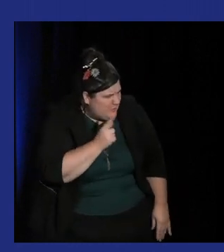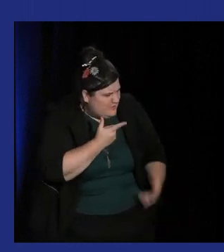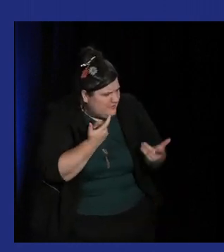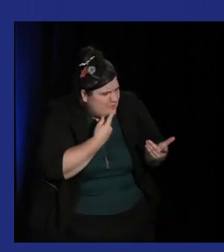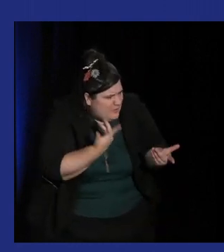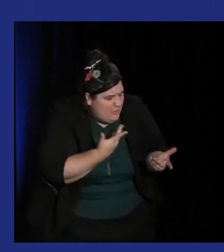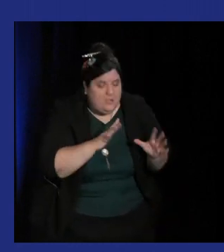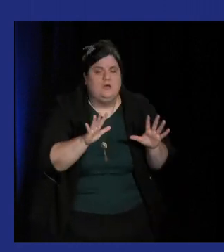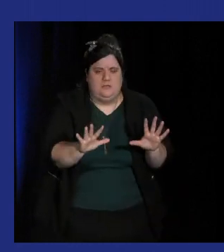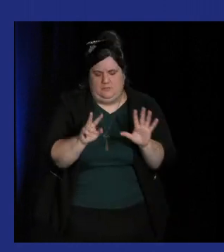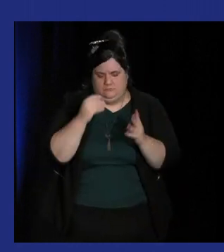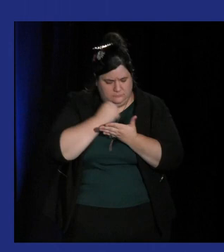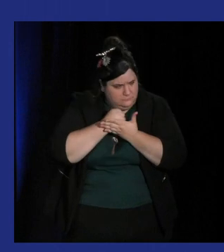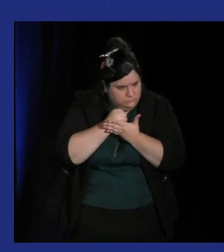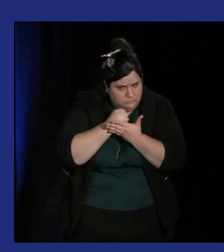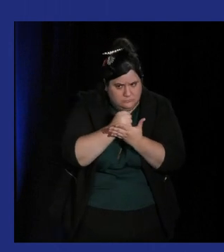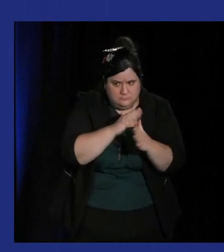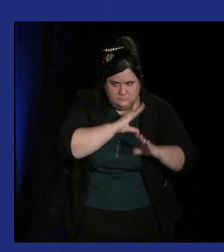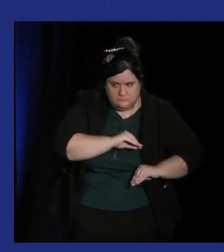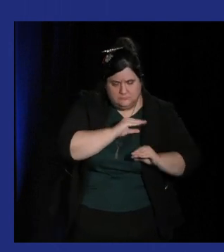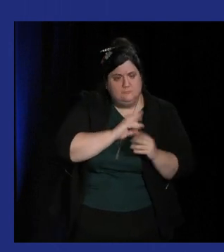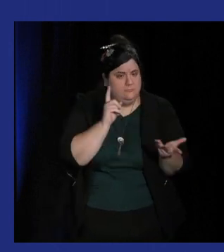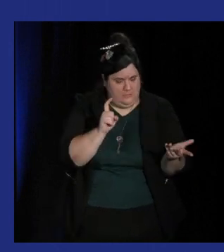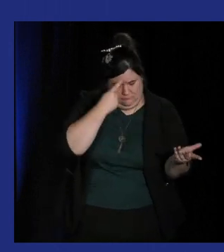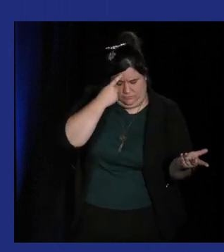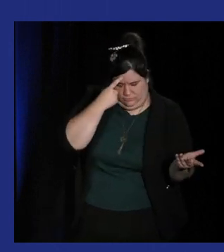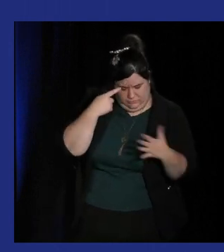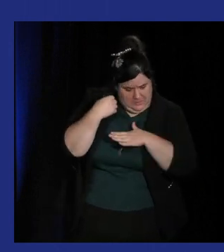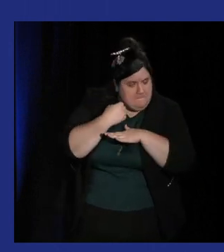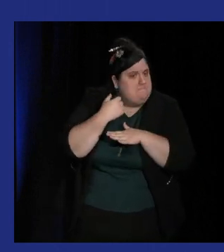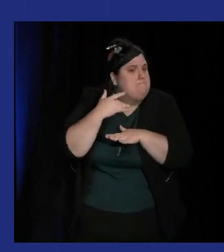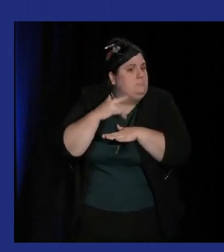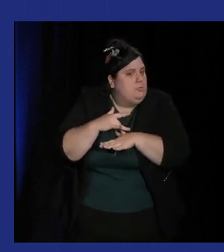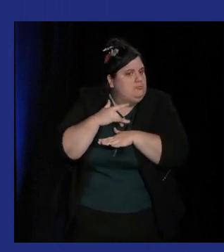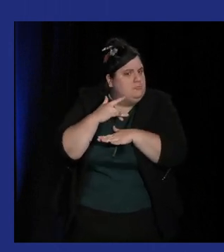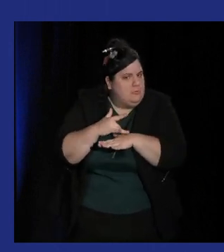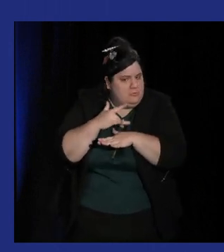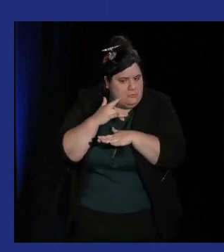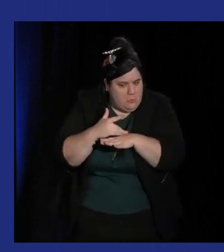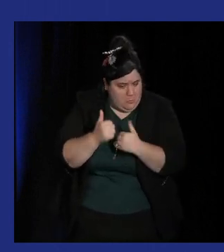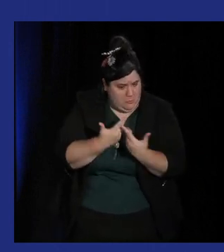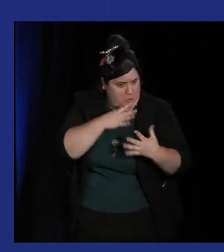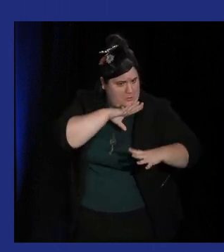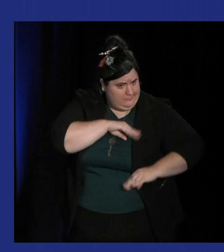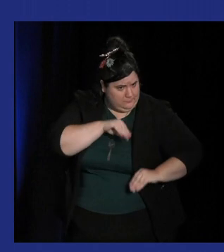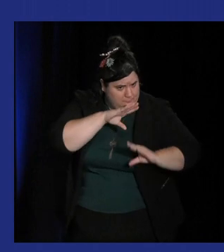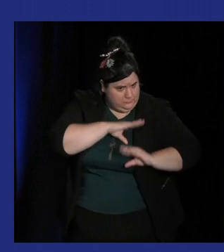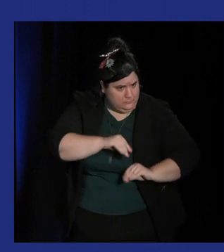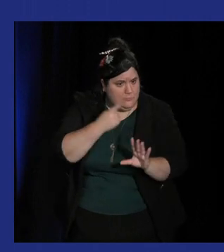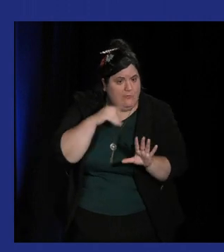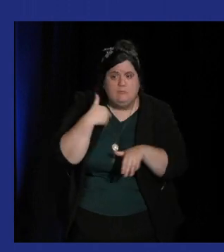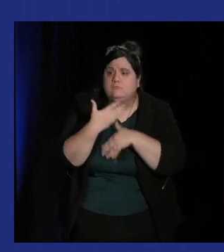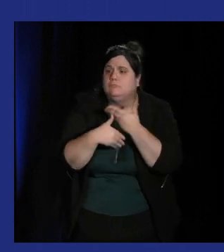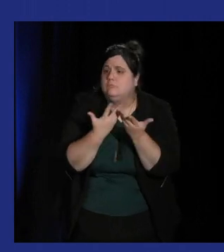ça nous permet vraiment de d'itérer et de tester plusieurs plusieurs lignes dans le jeu en entier